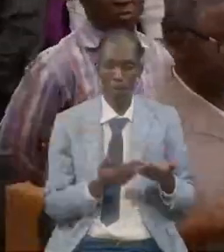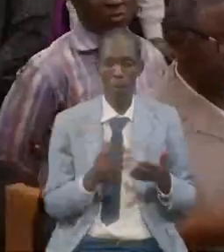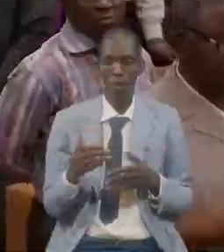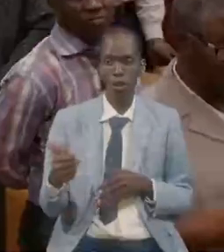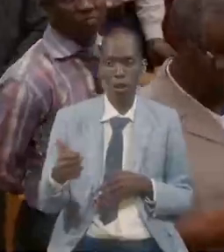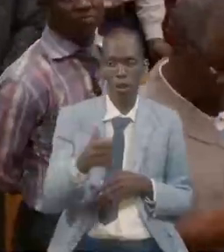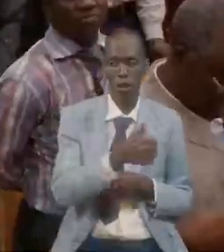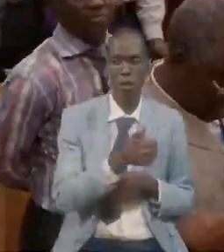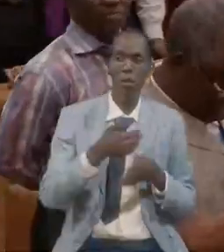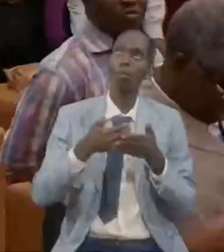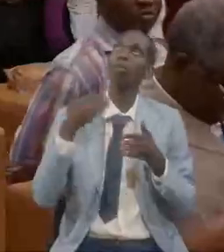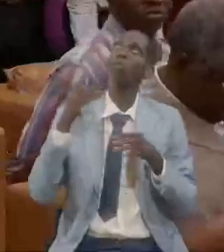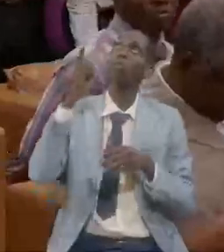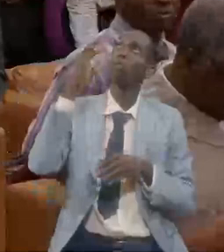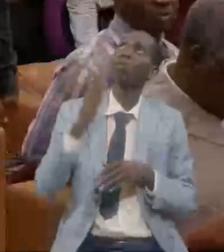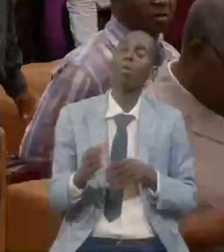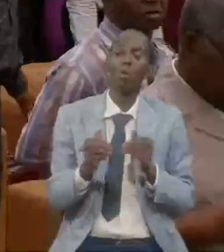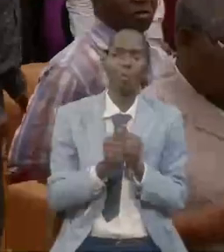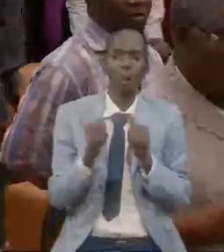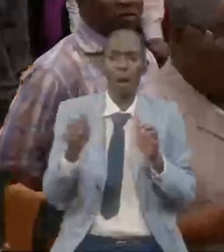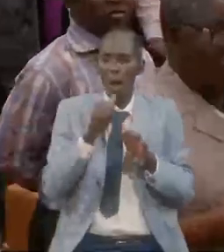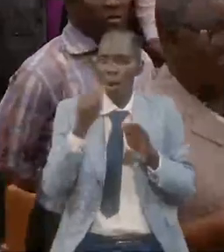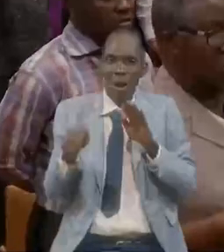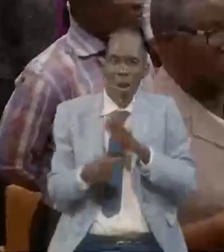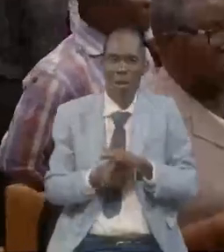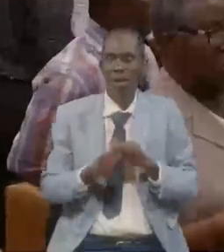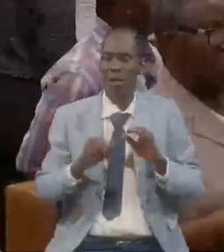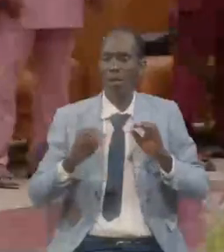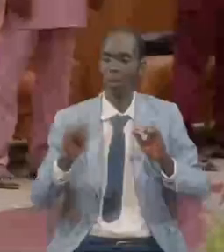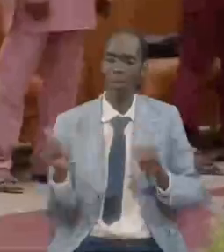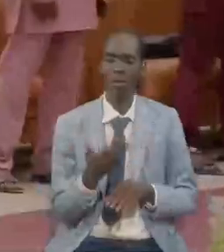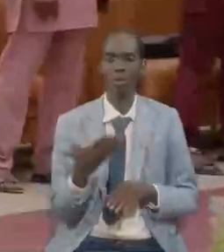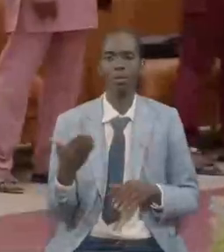Ramenez-vous à Dieu sans réserve.